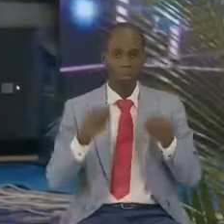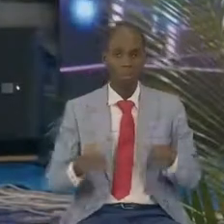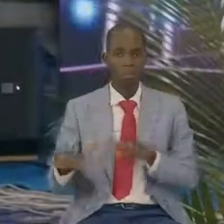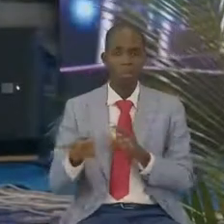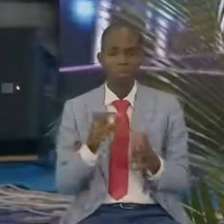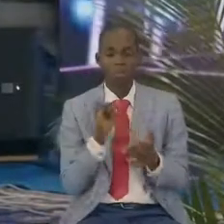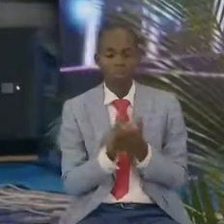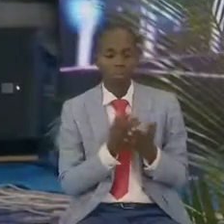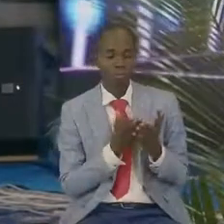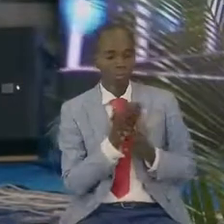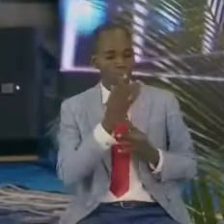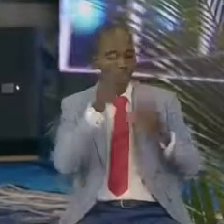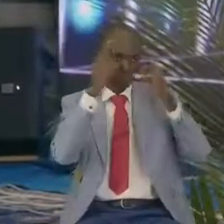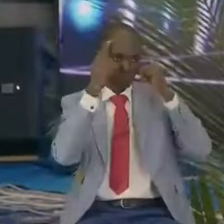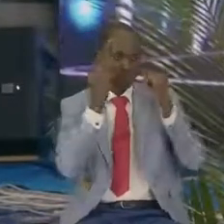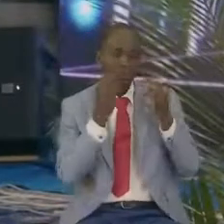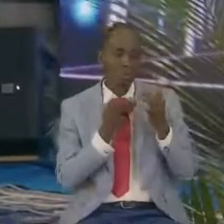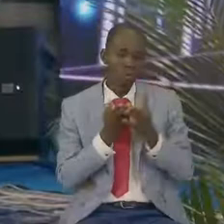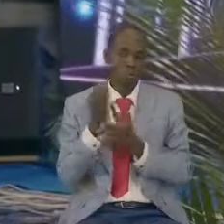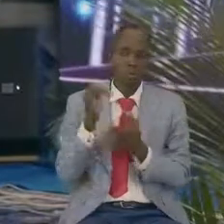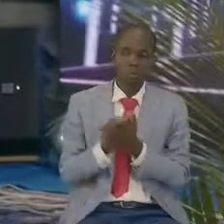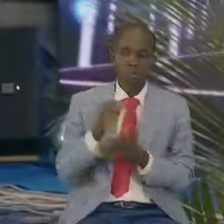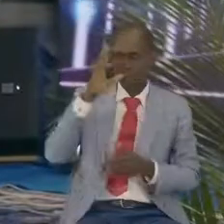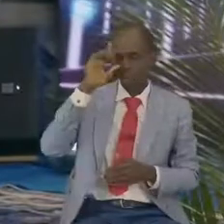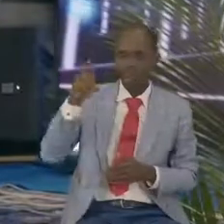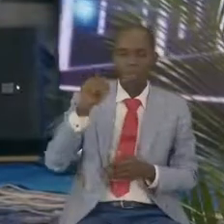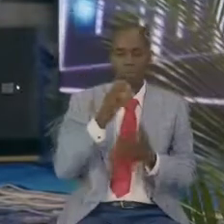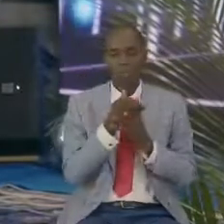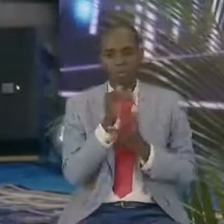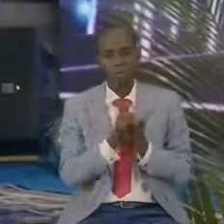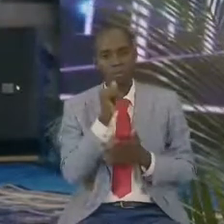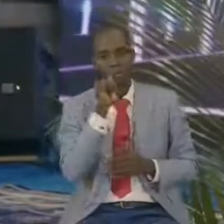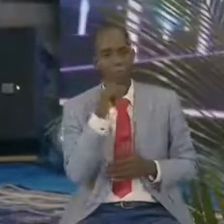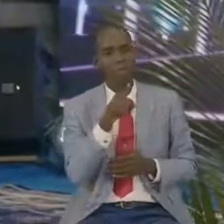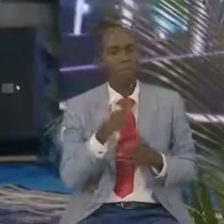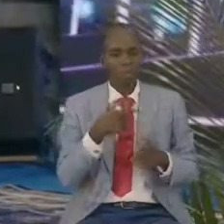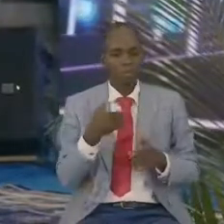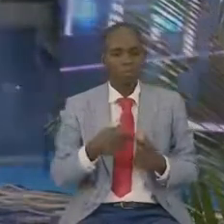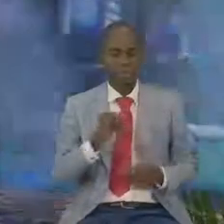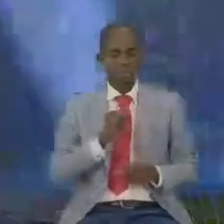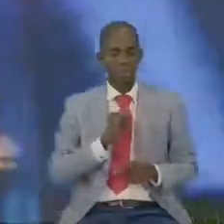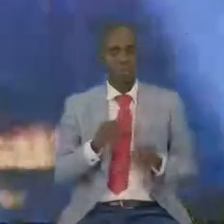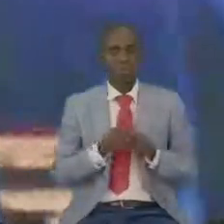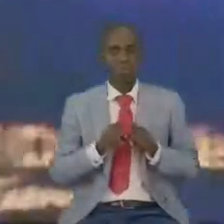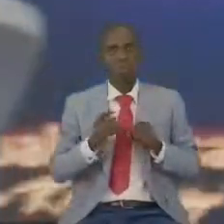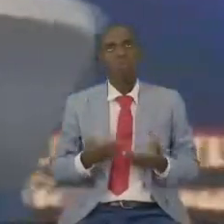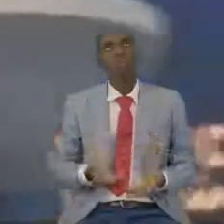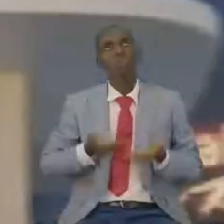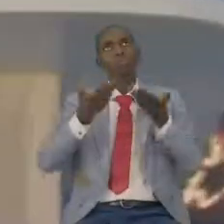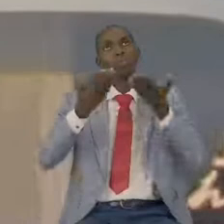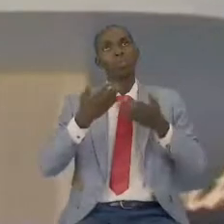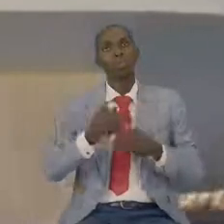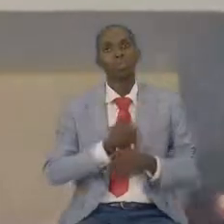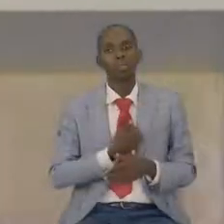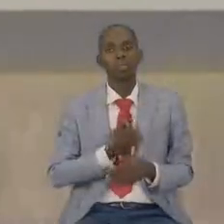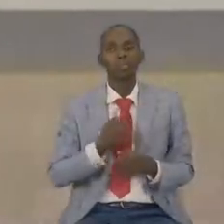travers lui, ou bien à travers elle, alors je me présente à lui, c'est le même Dieu, il est, c'est la même grâce,